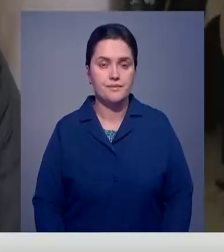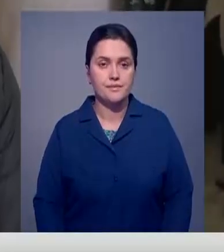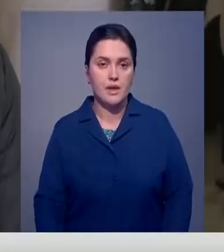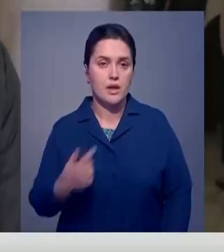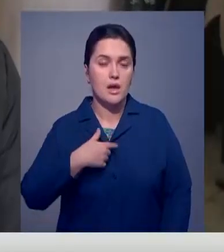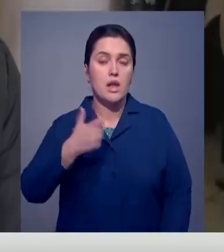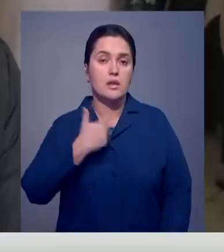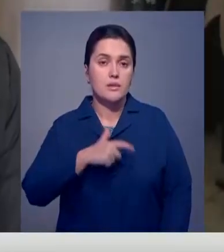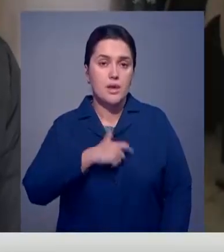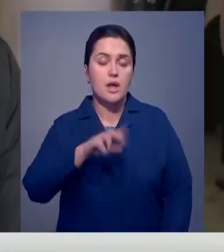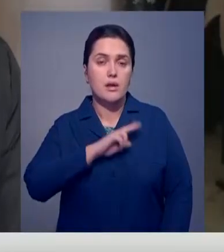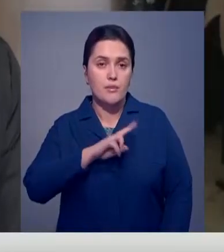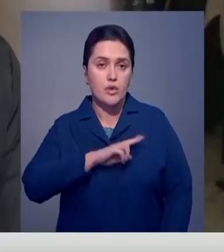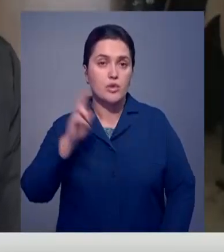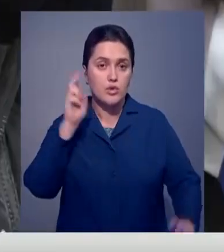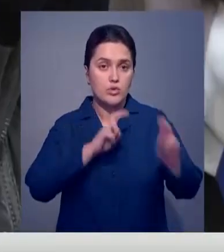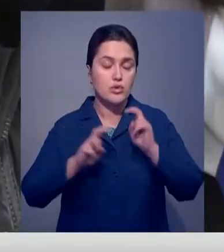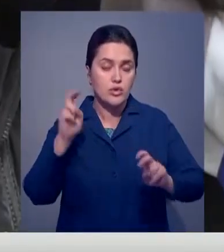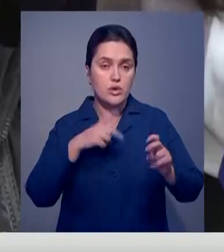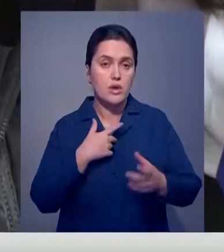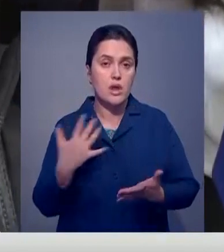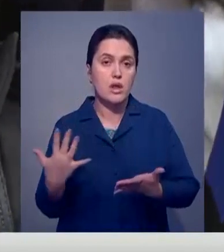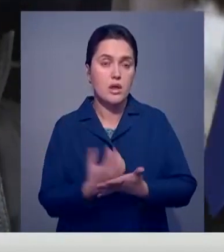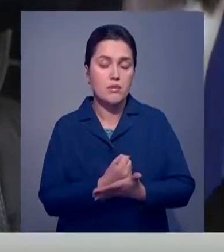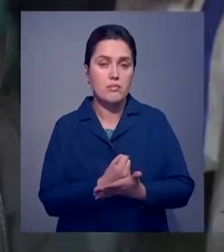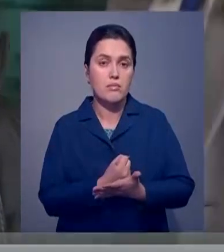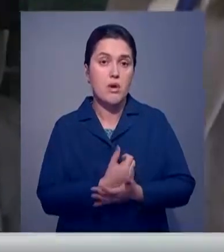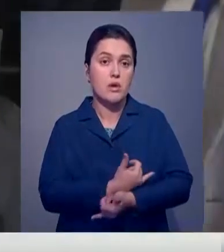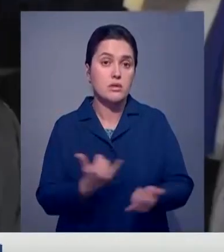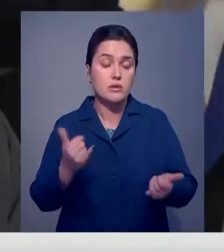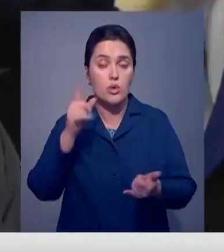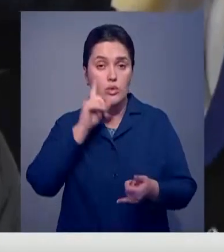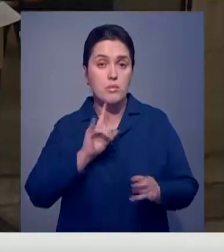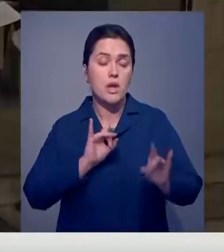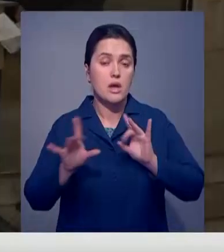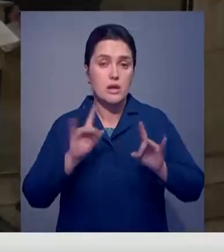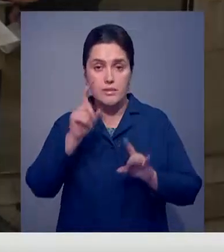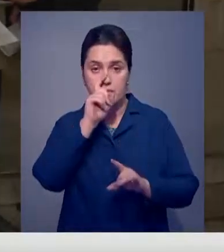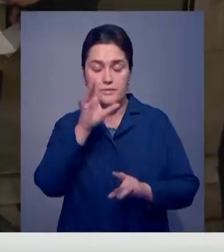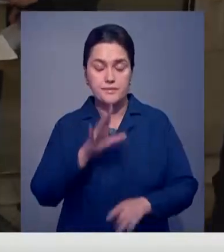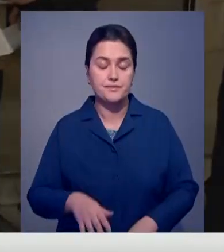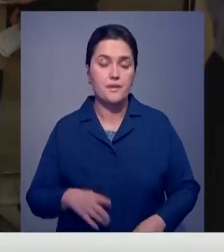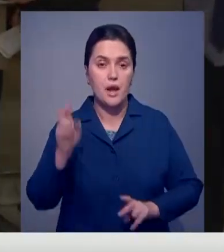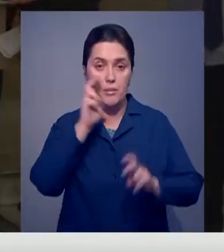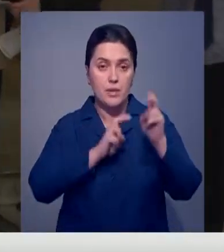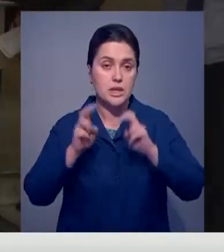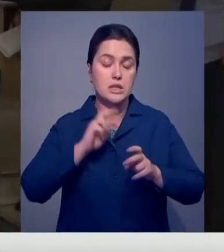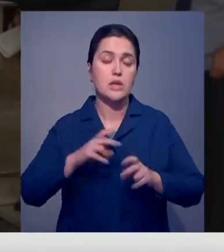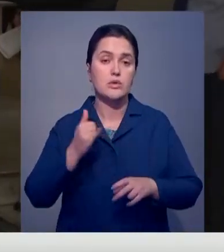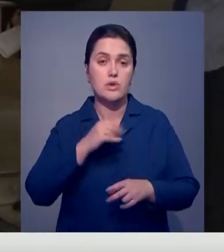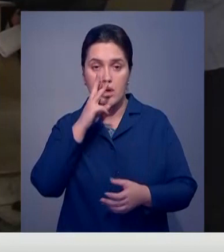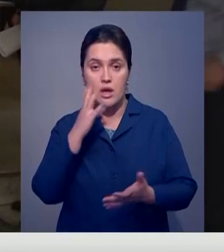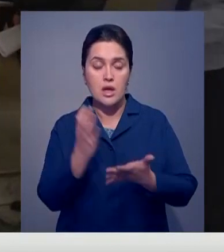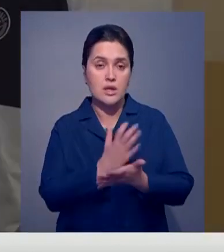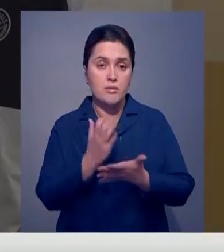посмотрела, то есть для меня кое-что нашлось. Но организация хорошая, реклама была хорошая. Подыскать себе постоянный заработок